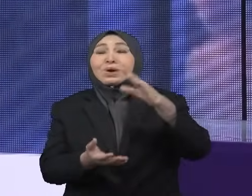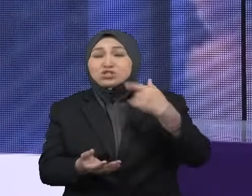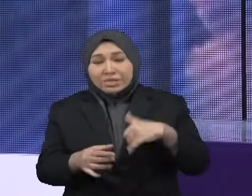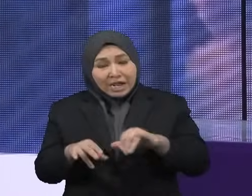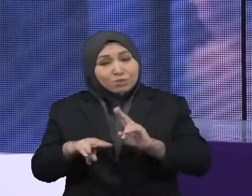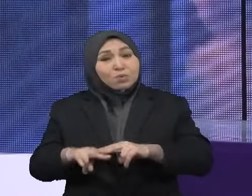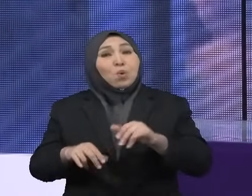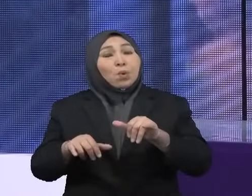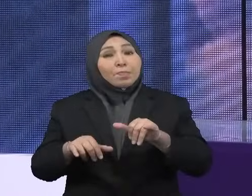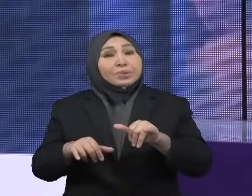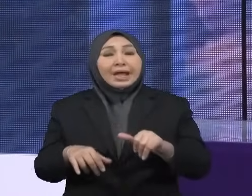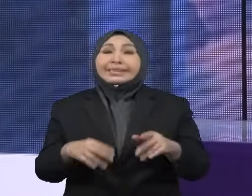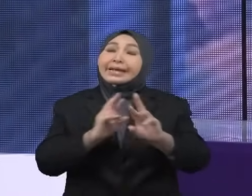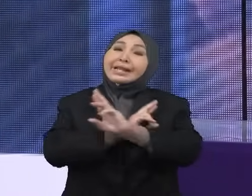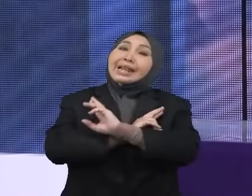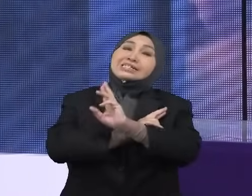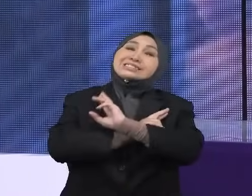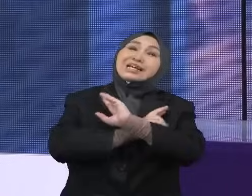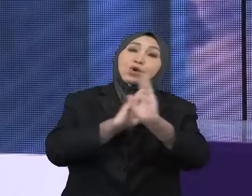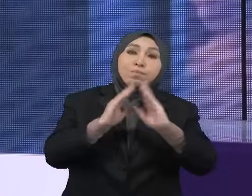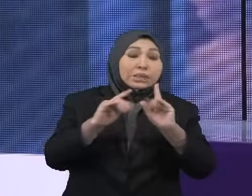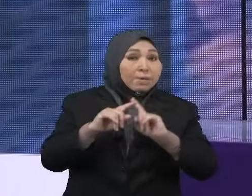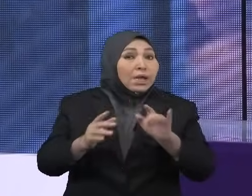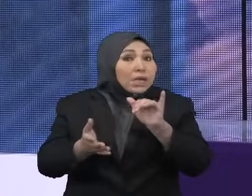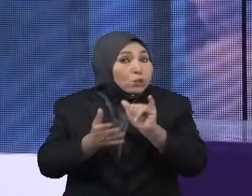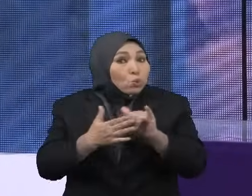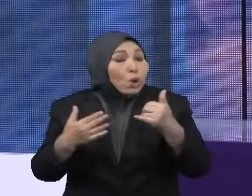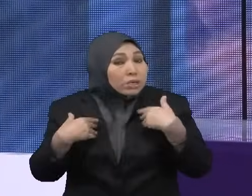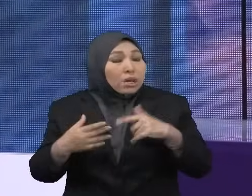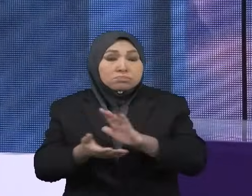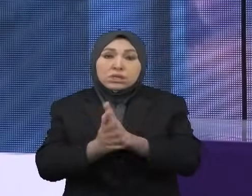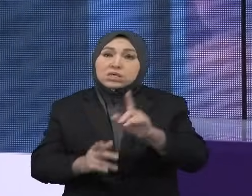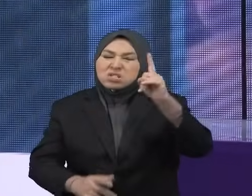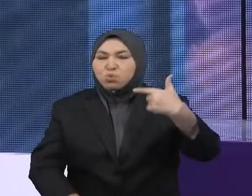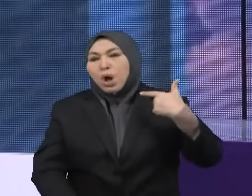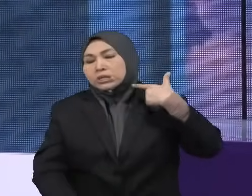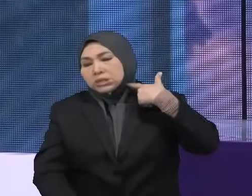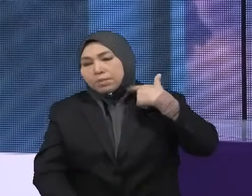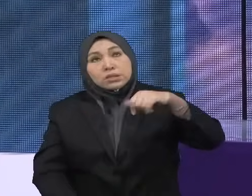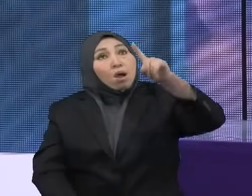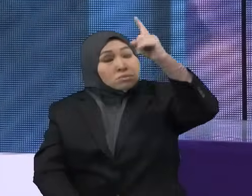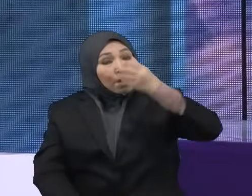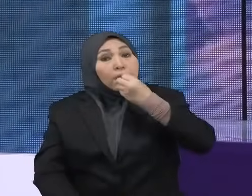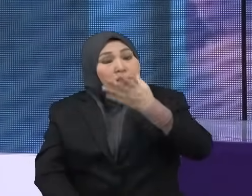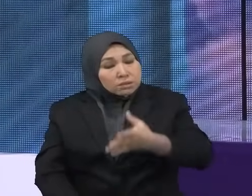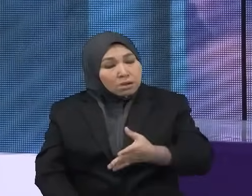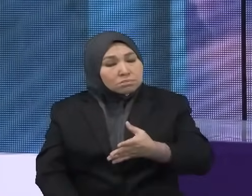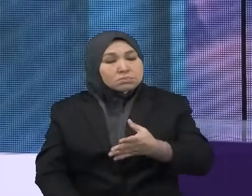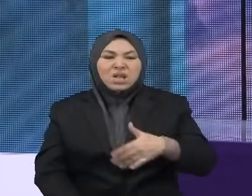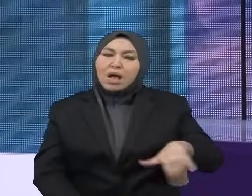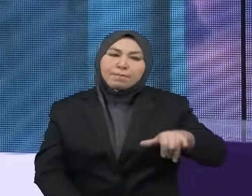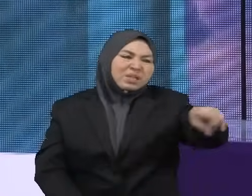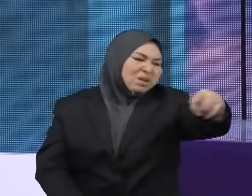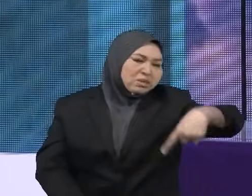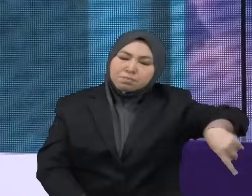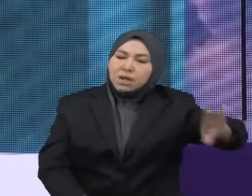duduk apa goyang kaki je kat rumah. Tetapi itu adalah sebagai satu ancaman yang Allah nyatakan, seperti mana mereka